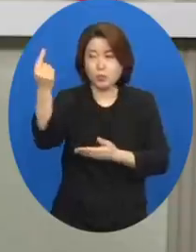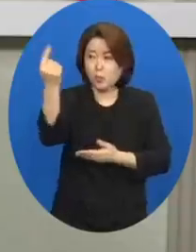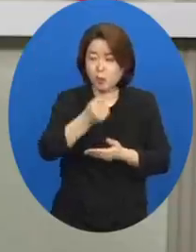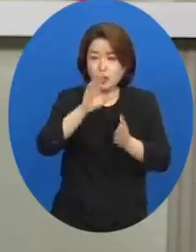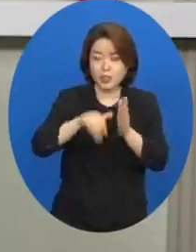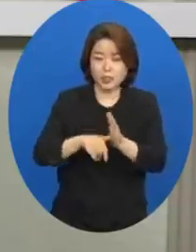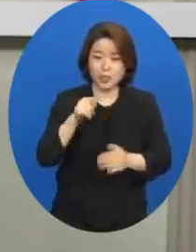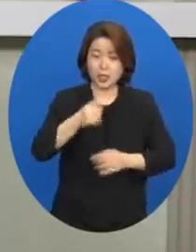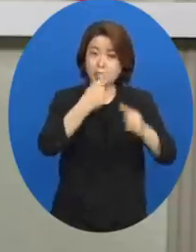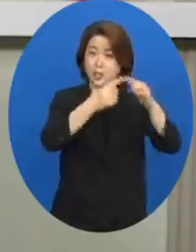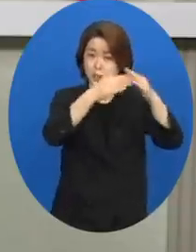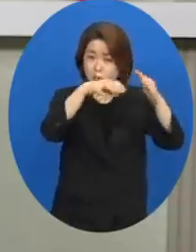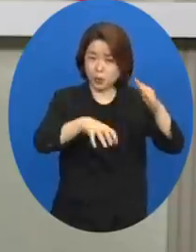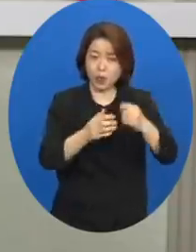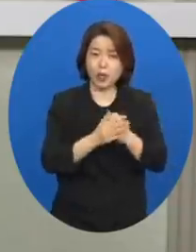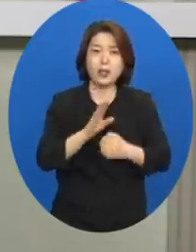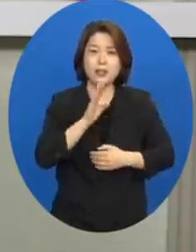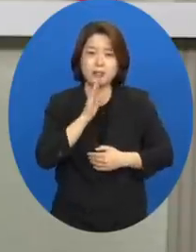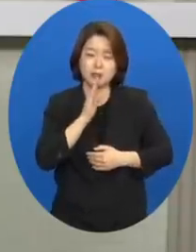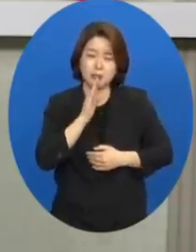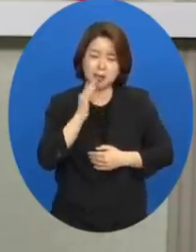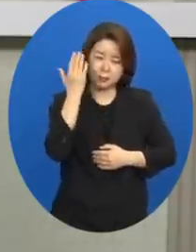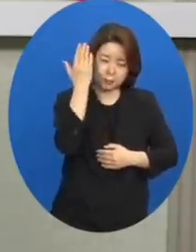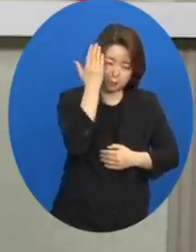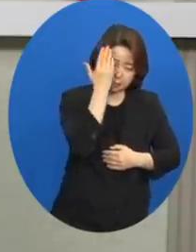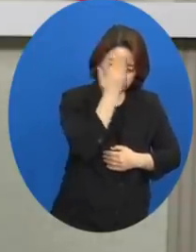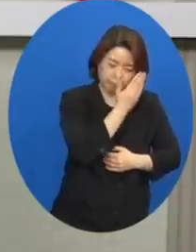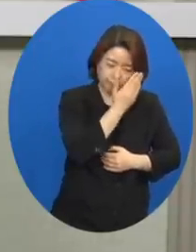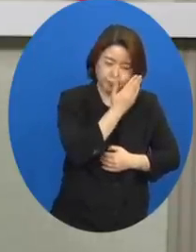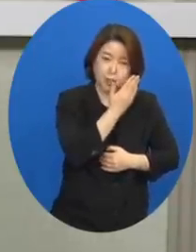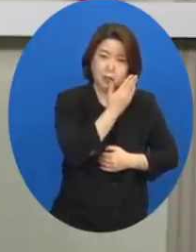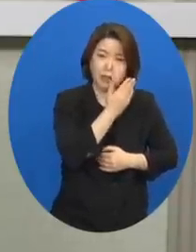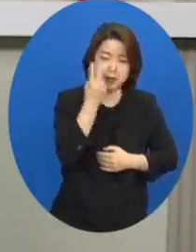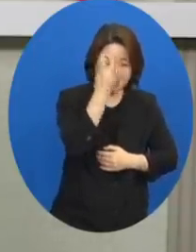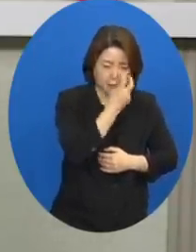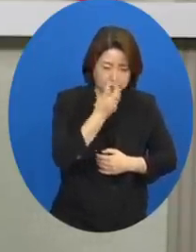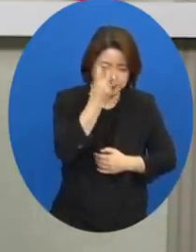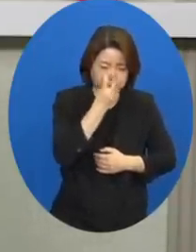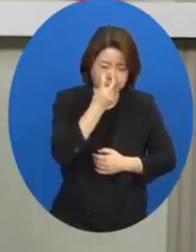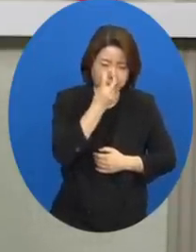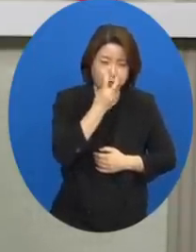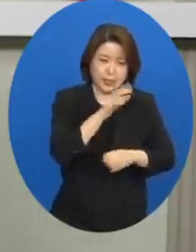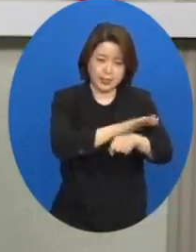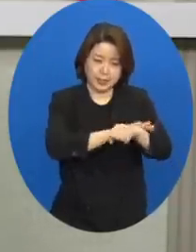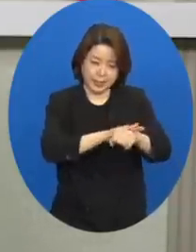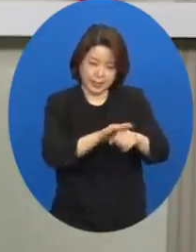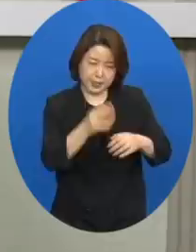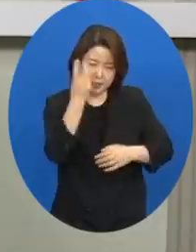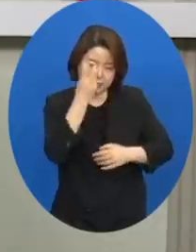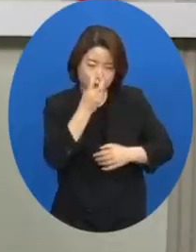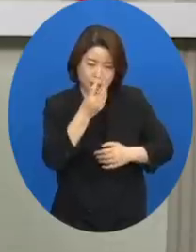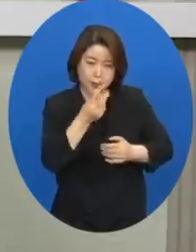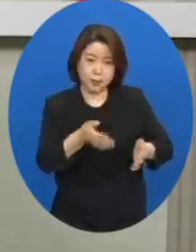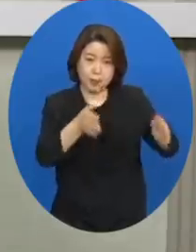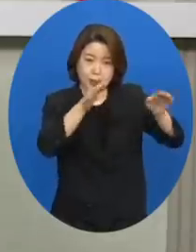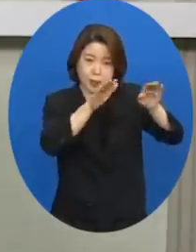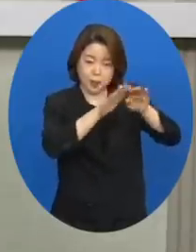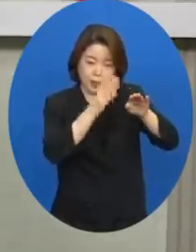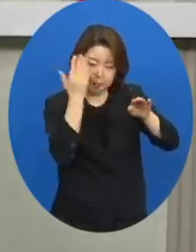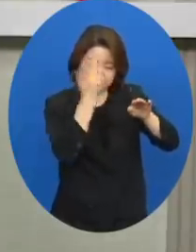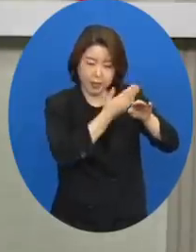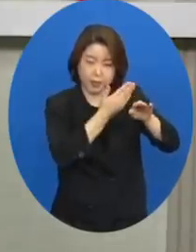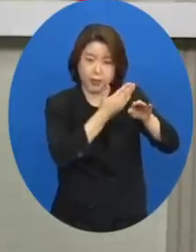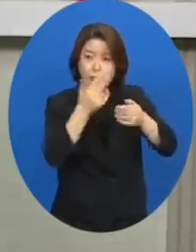예배당을 정말 잘 깔끔하게 정말 흠 없이 잘 관리해서 주님을 맞이할 때 주님의